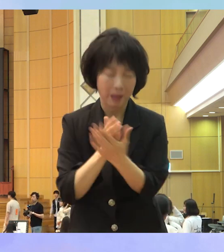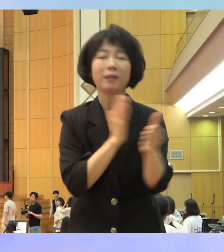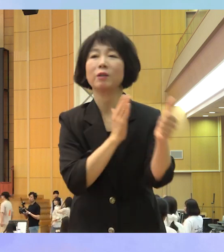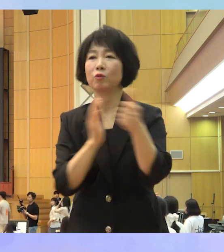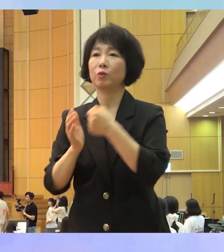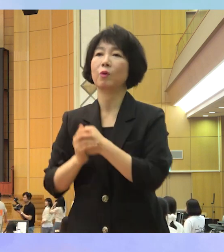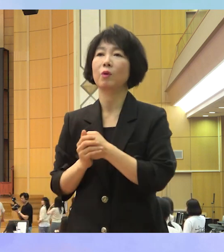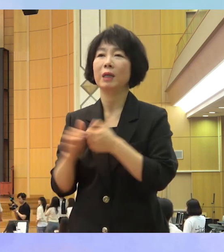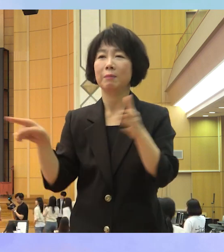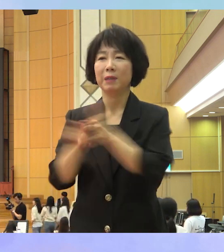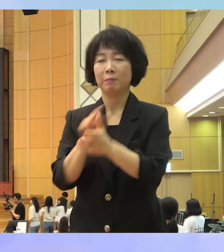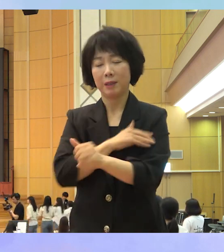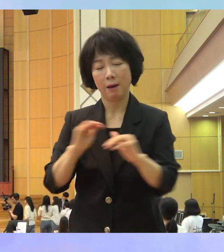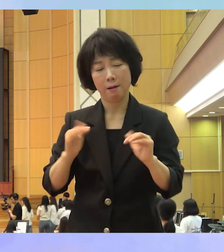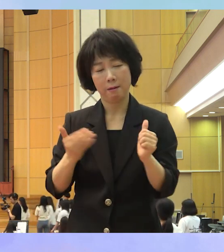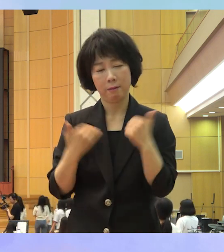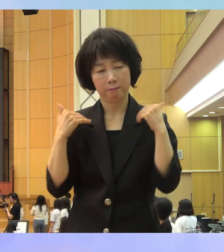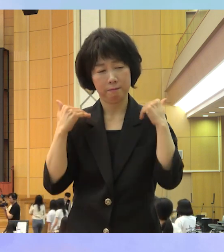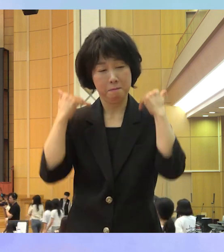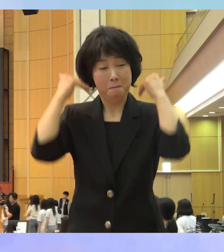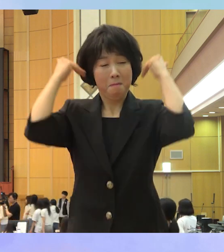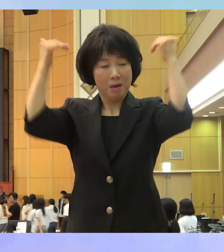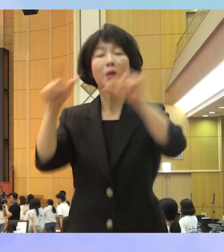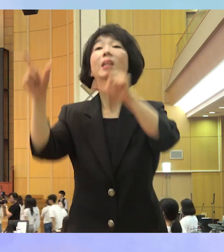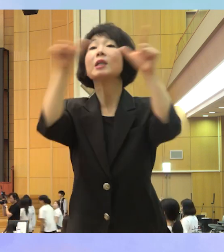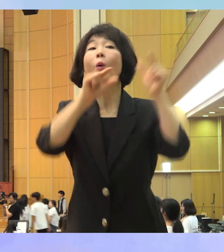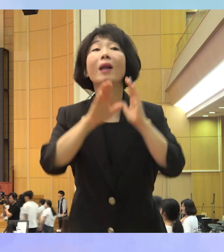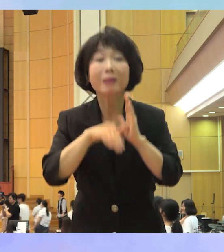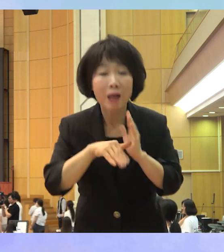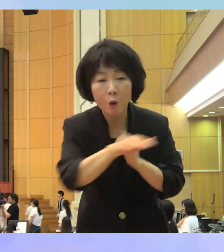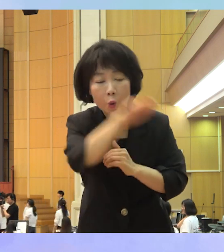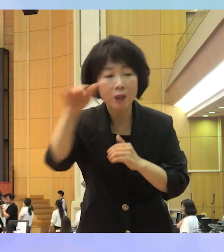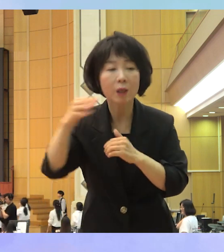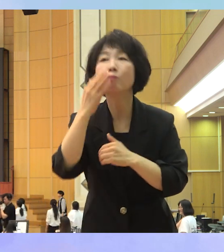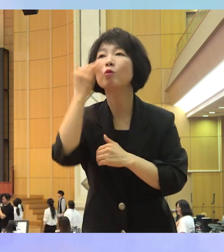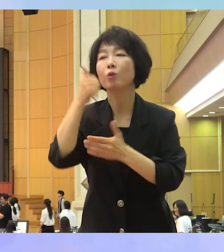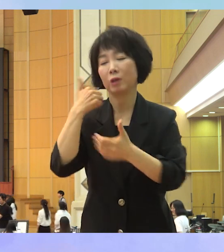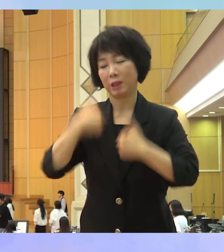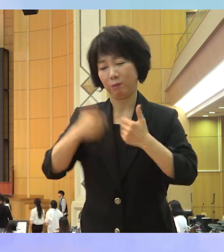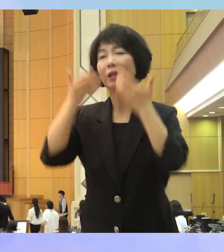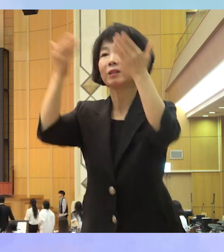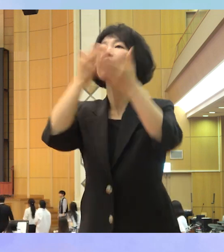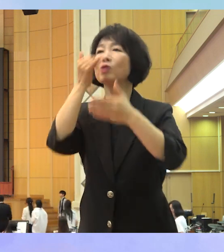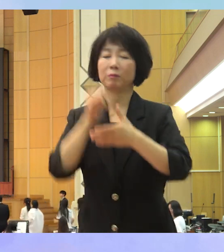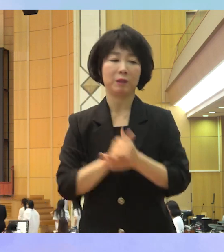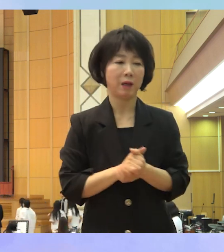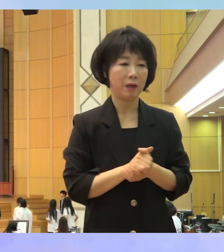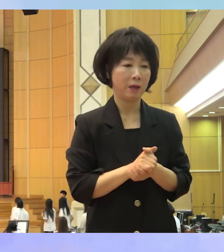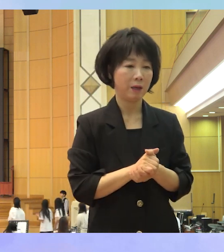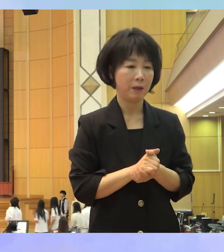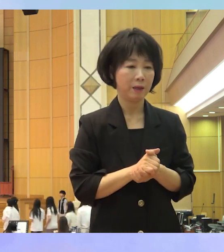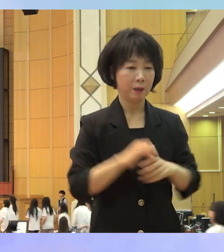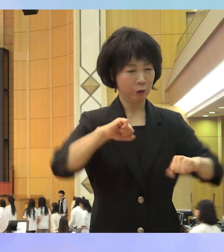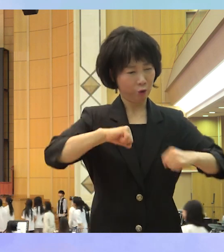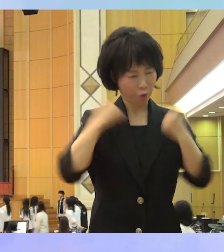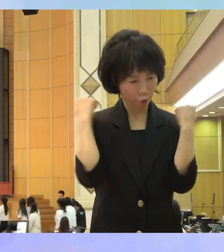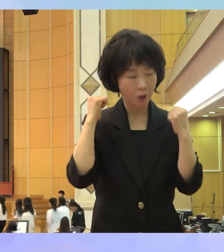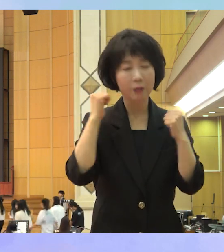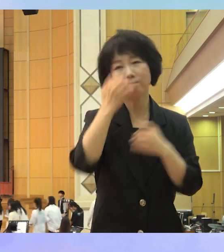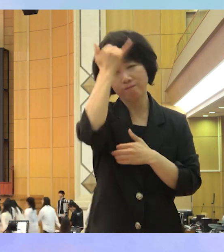신앙적으로 잘 성장하고 생활할 때 우리 부모님은 기뻐하십니다. 그리고